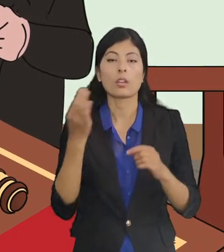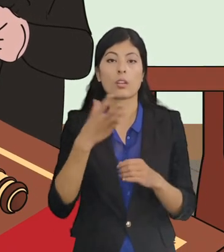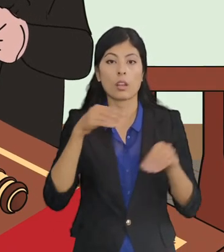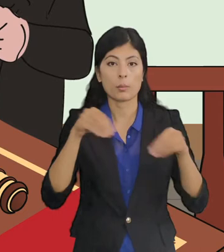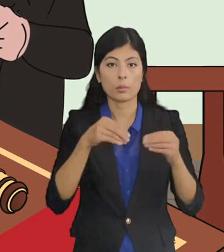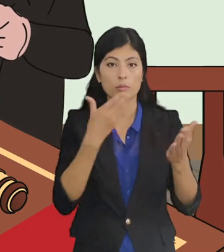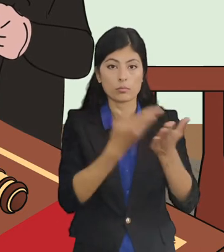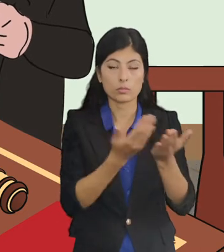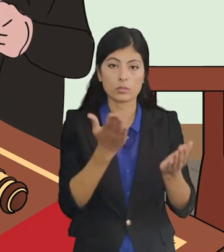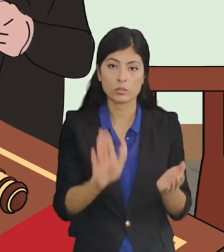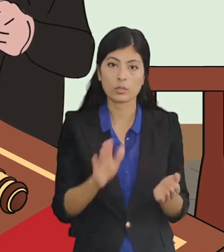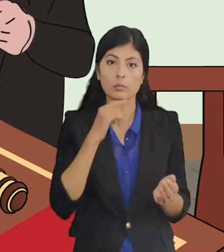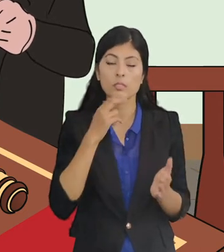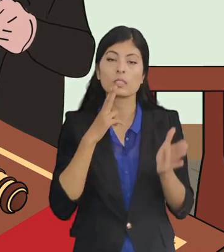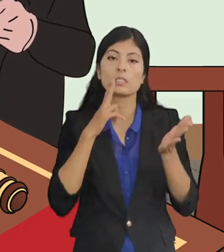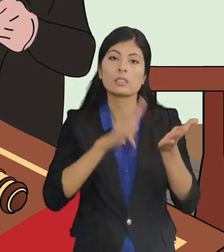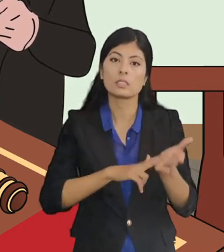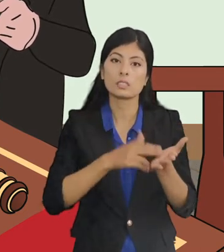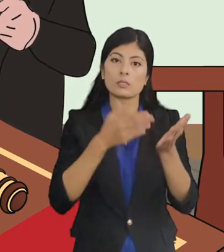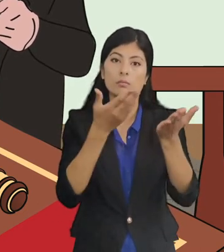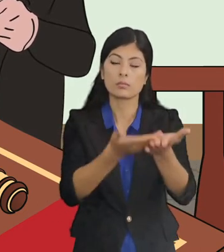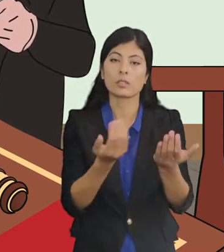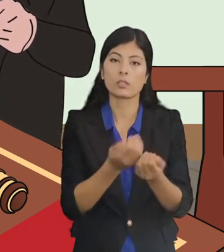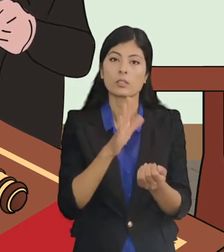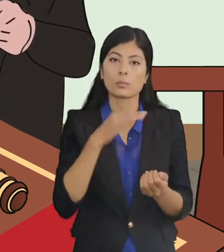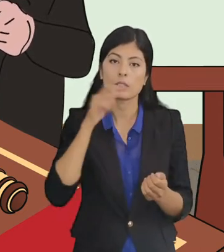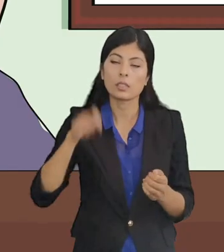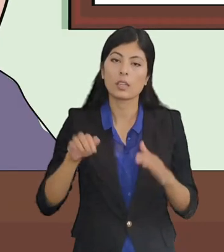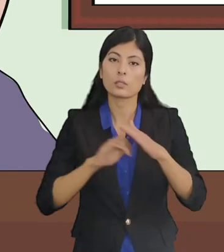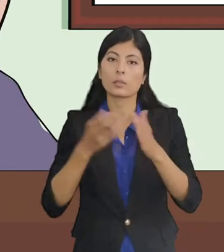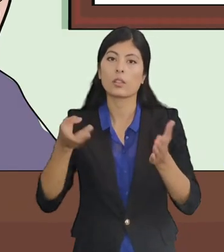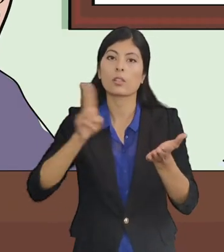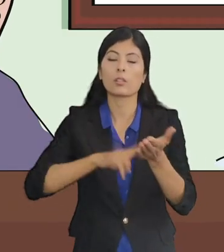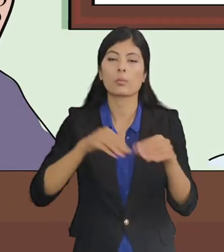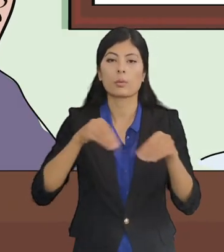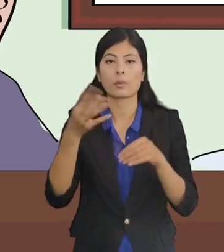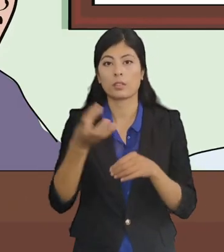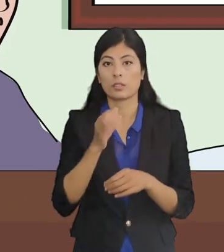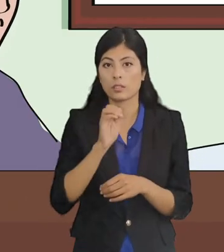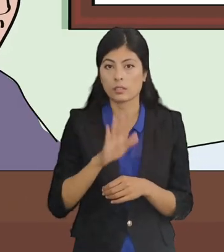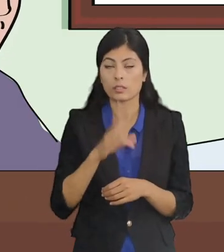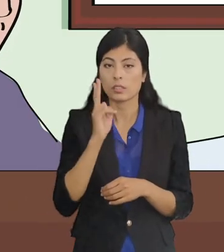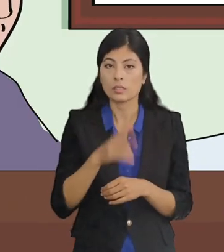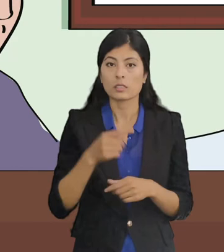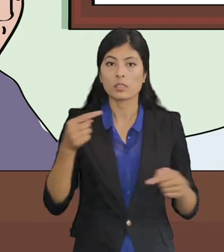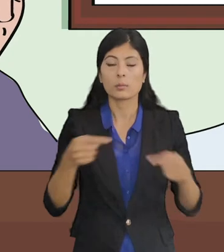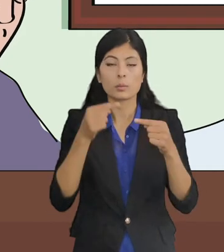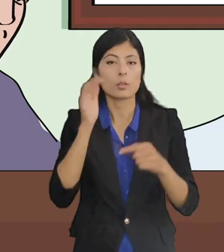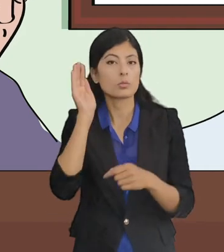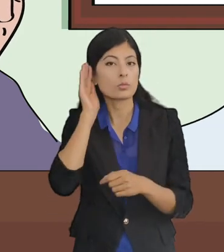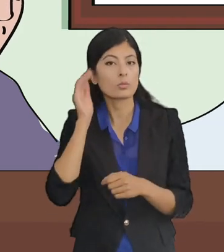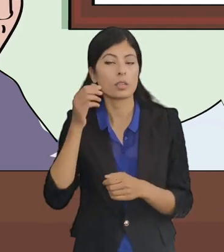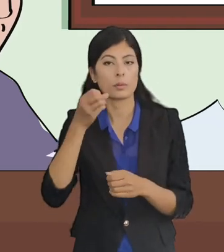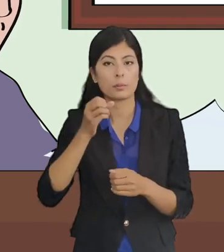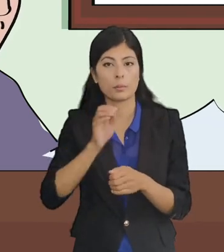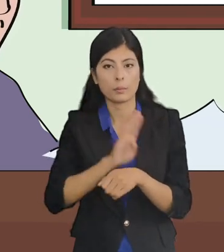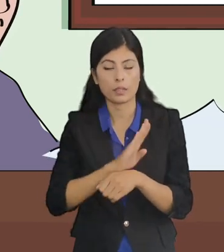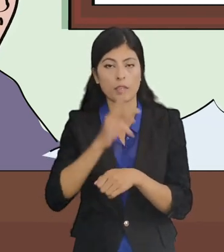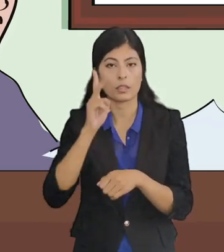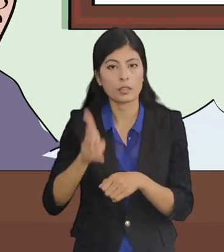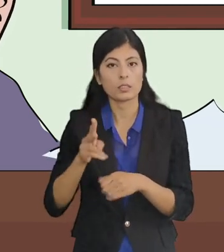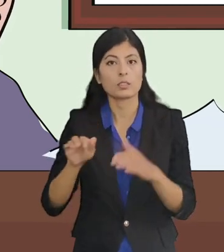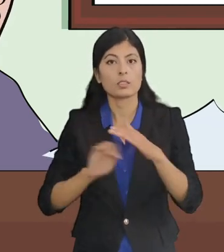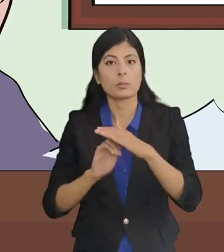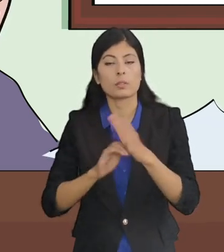गरी निवेदन पेश गरेमा न्यायिक समितिले थप प्रमाण लिन सक्दछ। त्यस्तै विवाद सुनवाईको क्रममा न्यायिक समिति आफैले